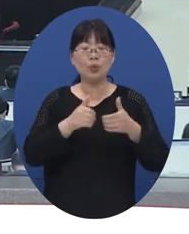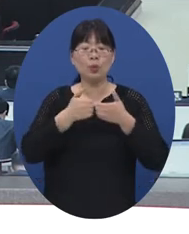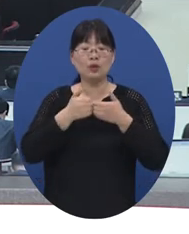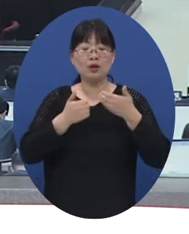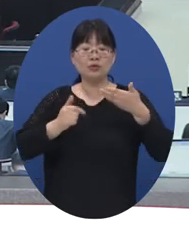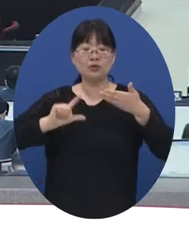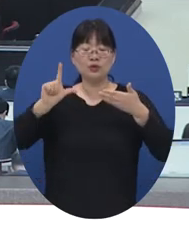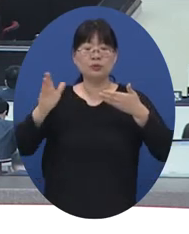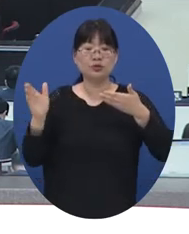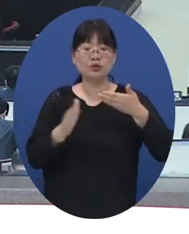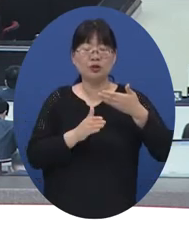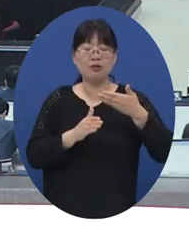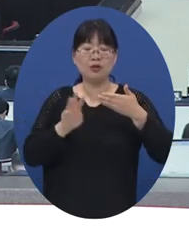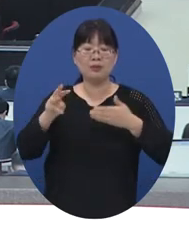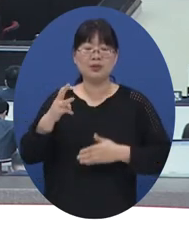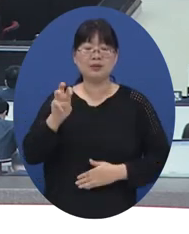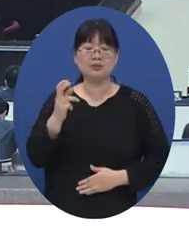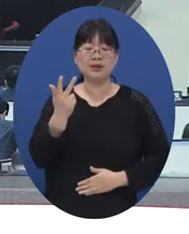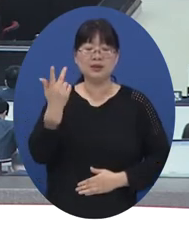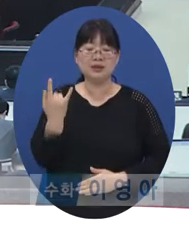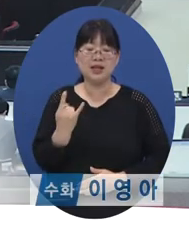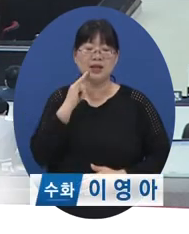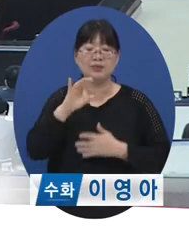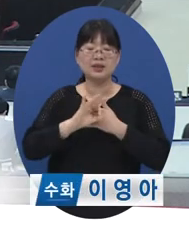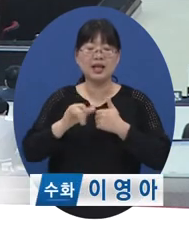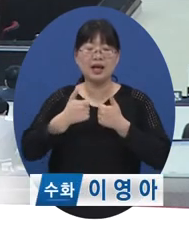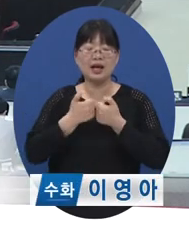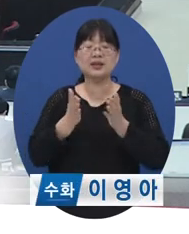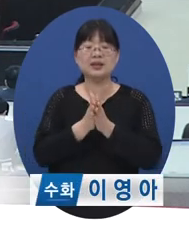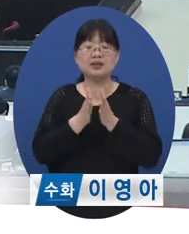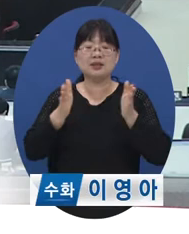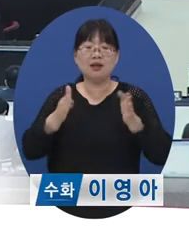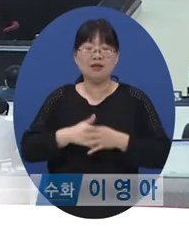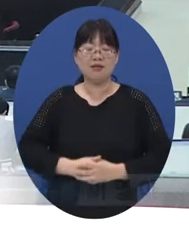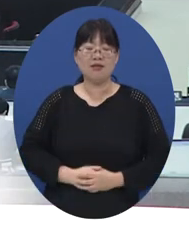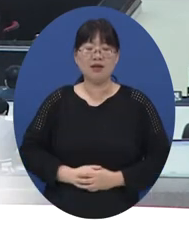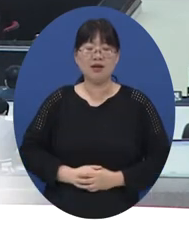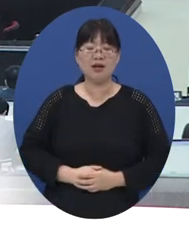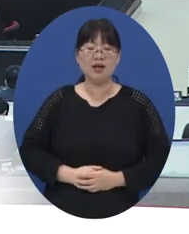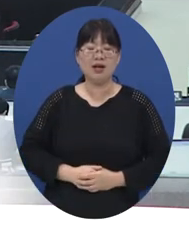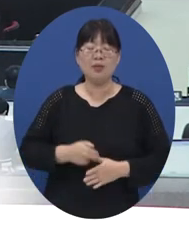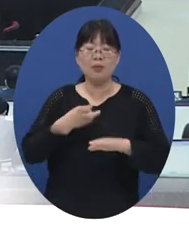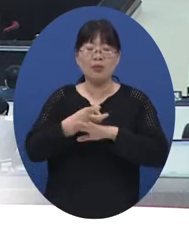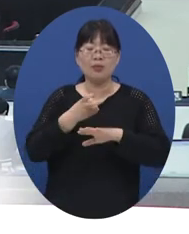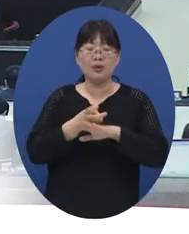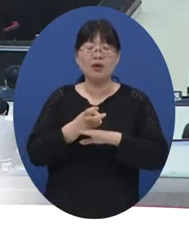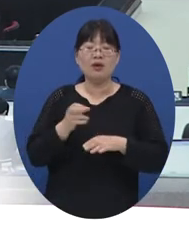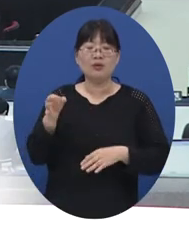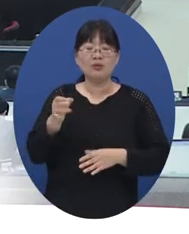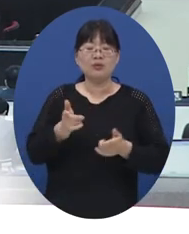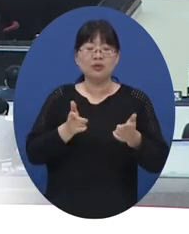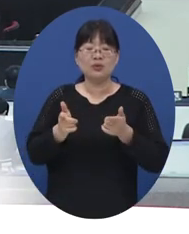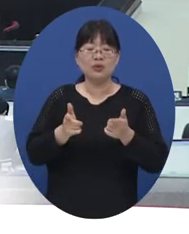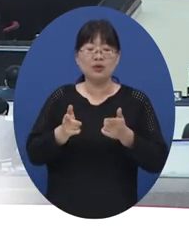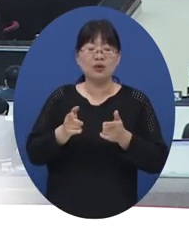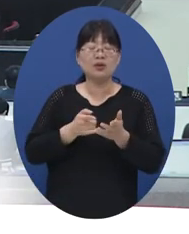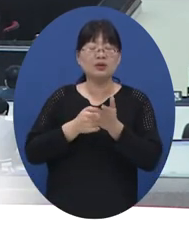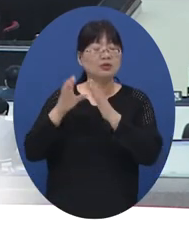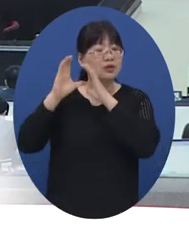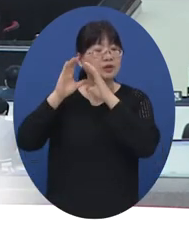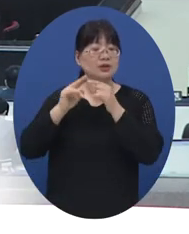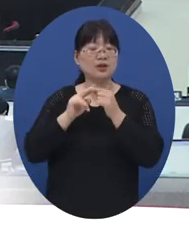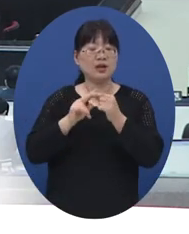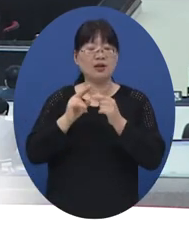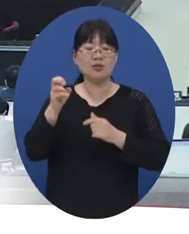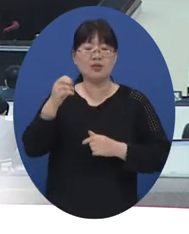경우도 회가 9일 오늘부터 제 337회 미수에 돌입했습니다 시내버스 요금 조정 계획안에 대한 도입 의견청취